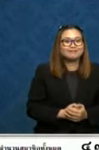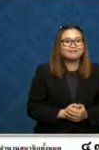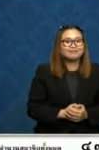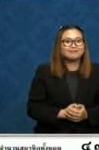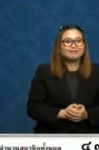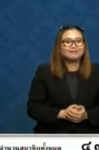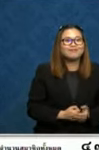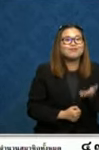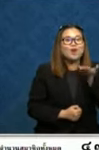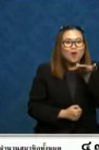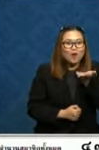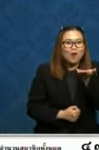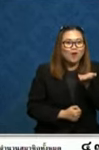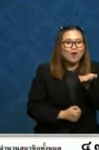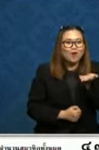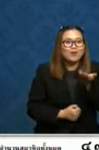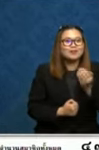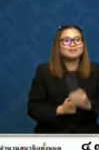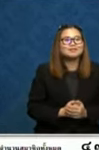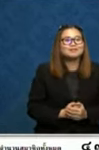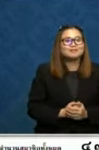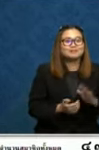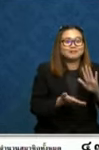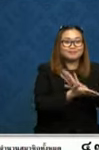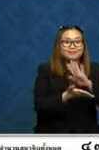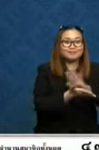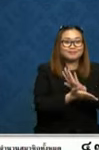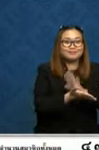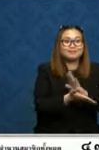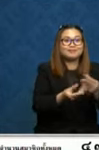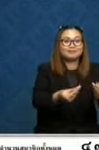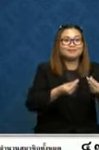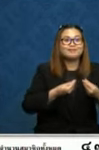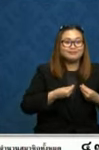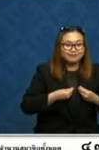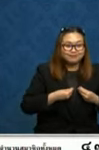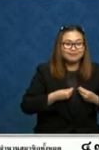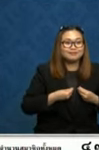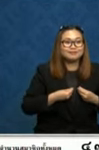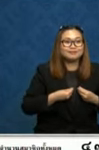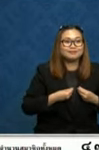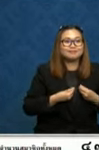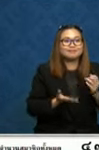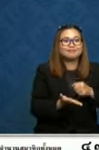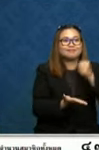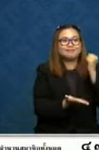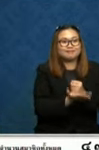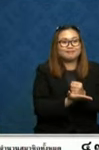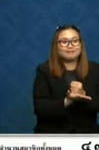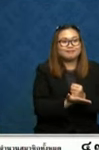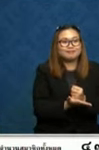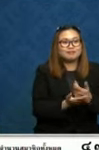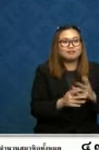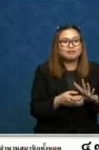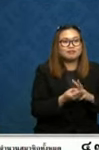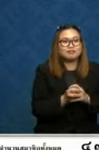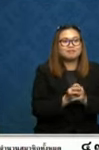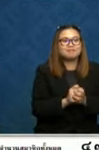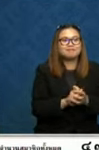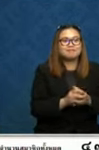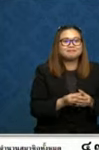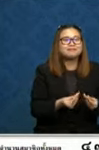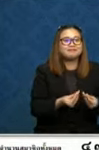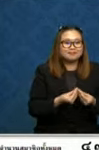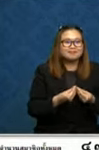จะขอให้ท่านนะคะมาเอาเอกสารนะคะของท่านกลับไปที่ท่านตีตั้มในว่ารับมากนะคะเชิญเอามากลับไปได้เลยนะค